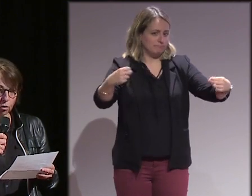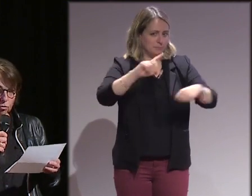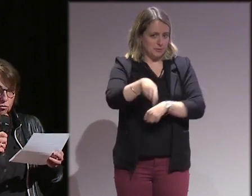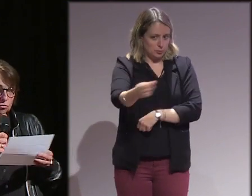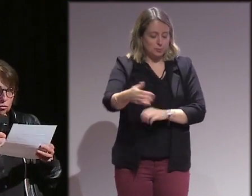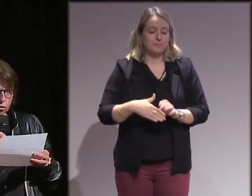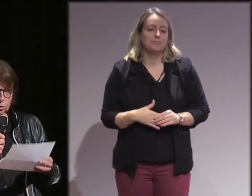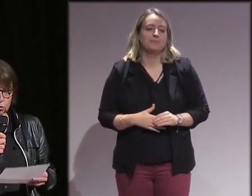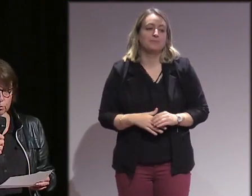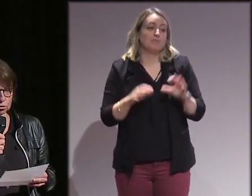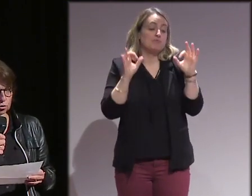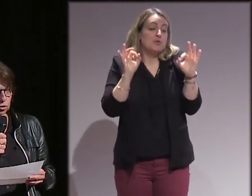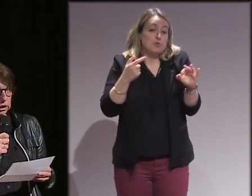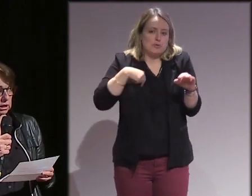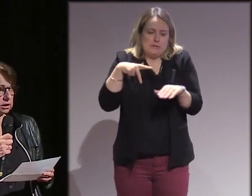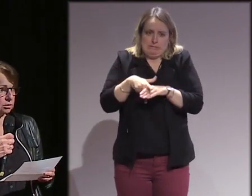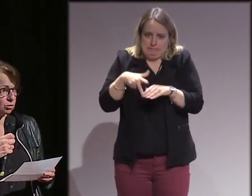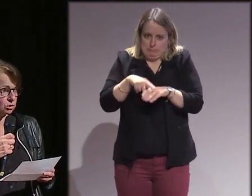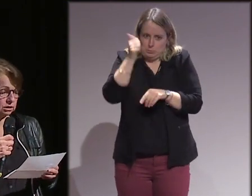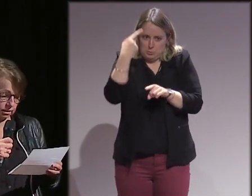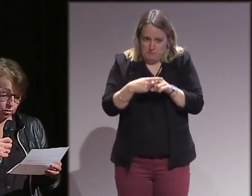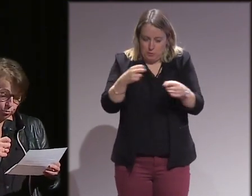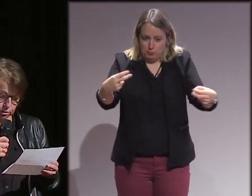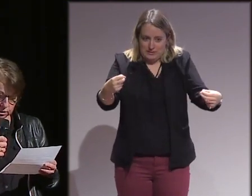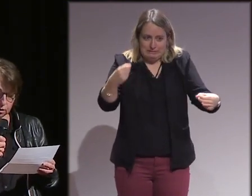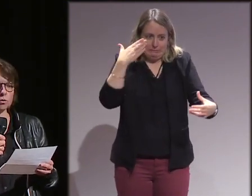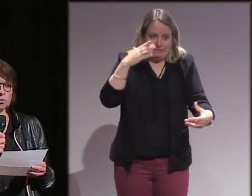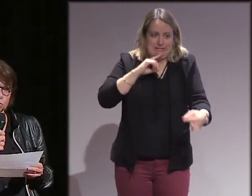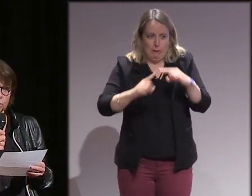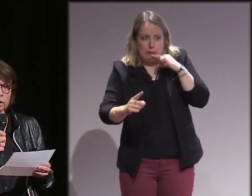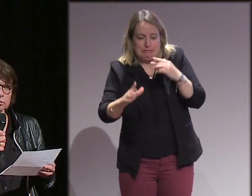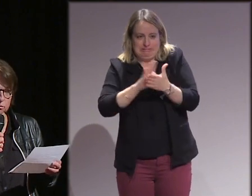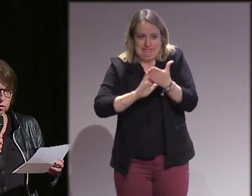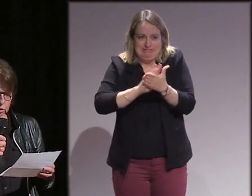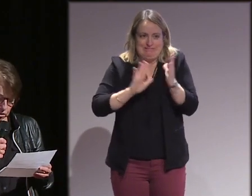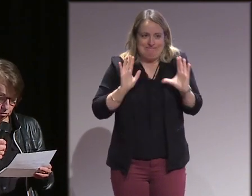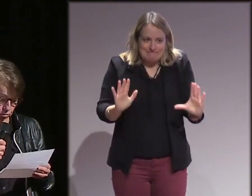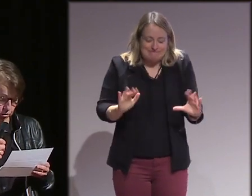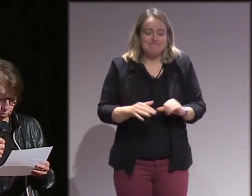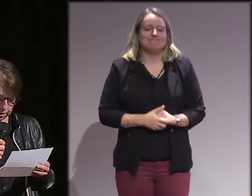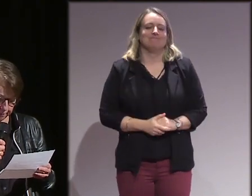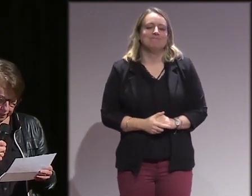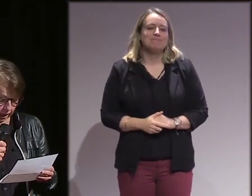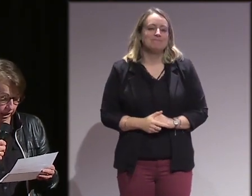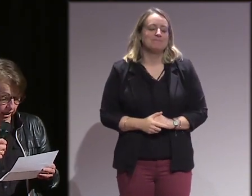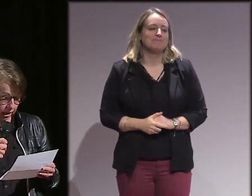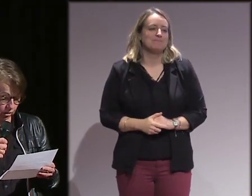Alors bon, comme on débute un peu dans ce genre d'exercice, s'il y a quelques petites erreurs, nous vous prions d'ores et déjà de nous en